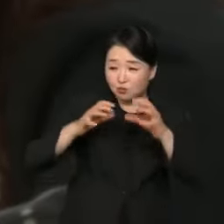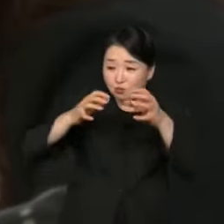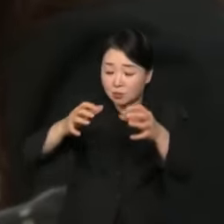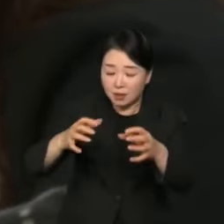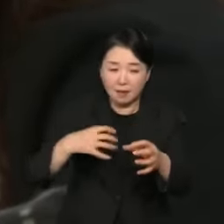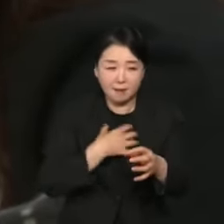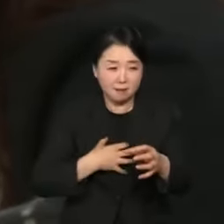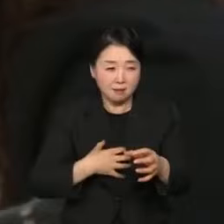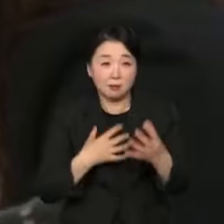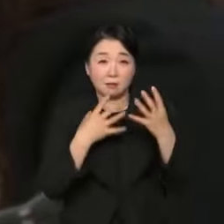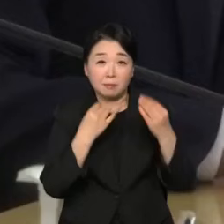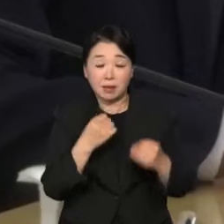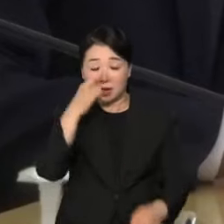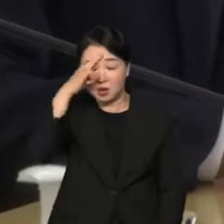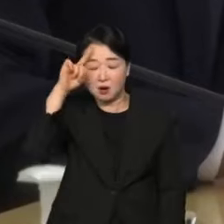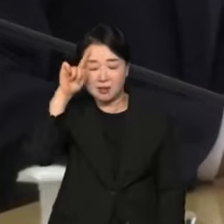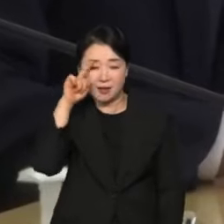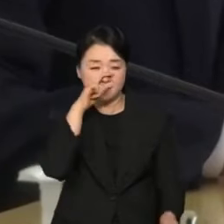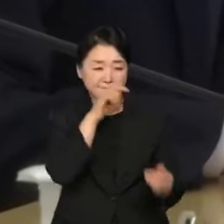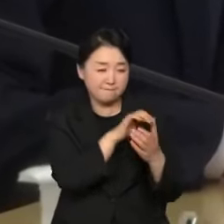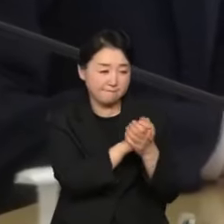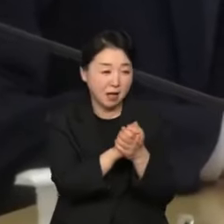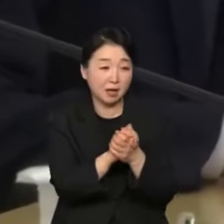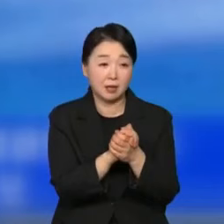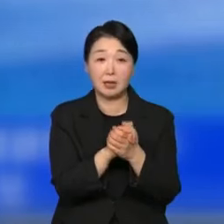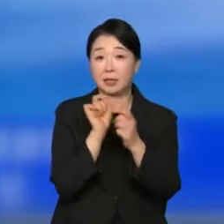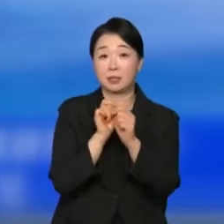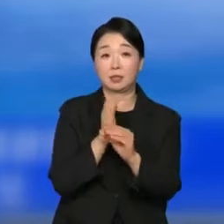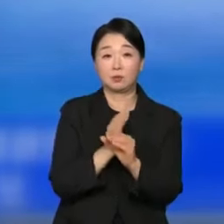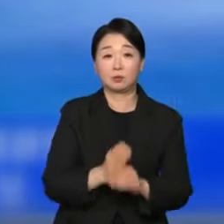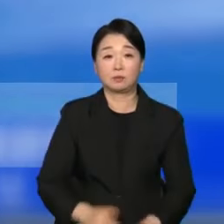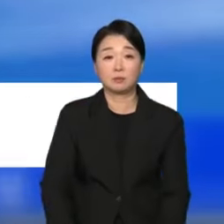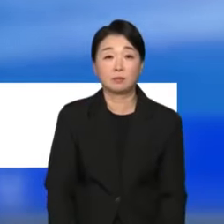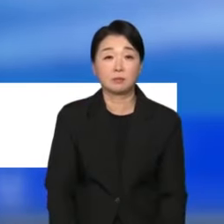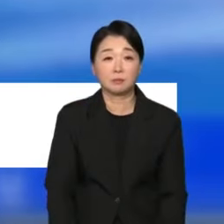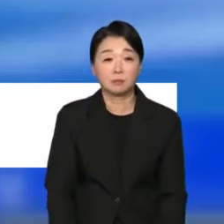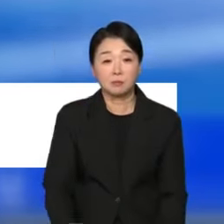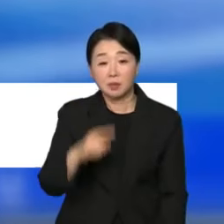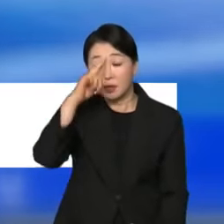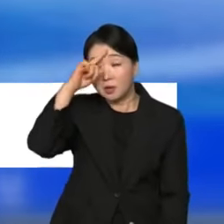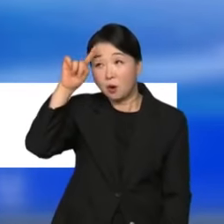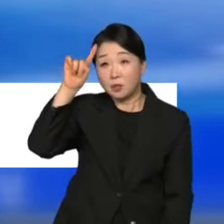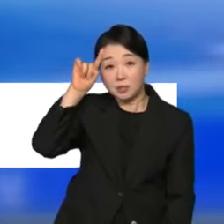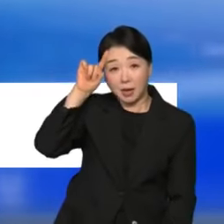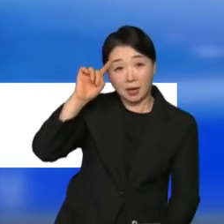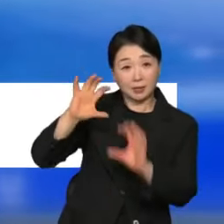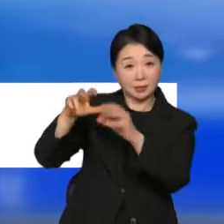우려에도 러시아와 급속히 가까워지고 있습니다. 러시아 연방 측은